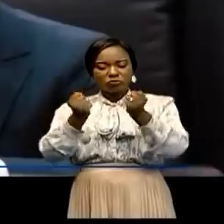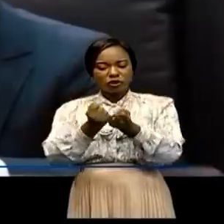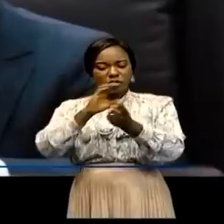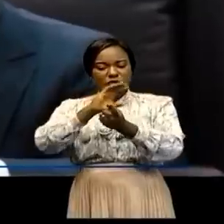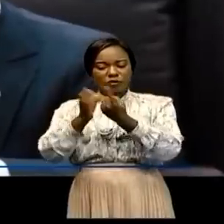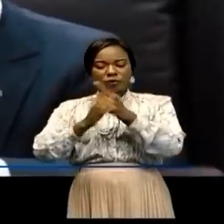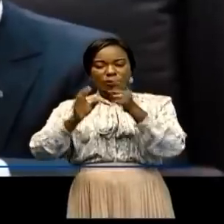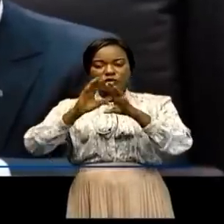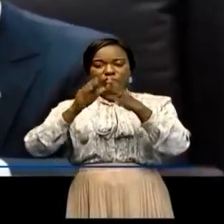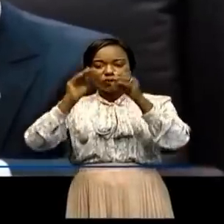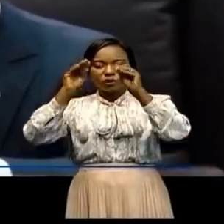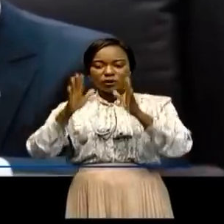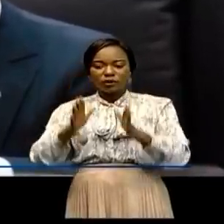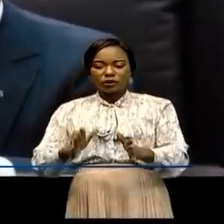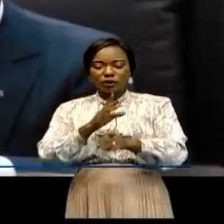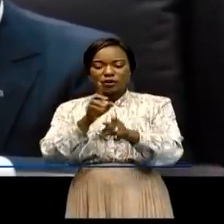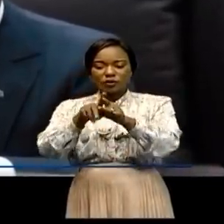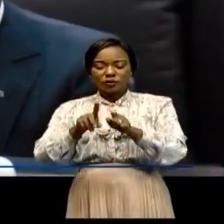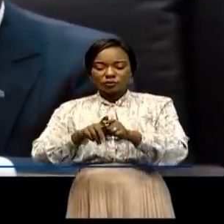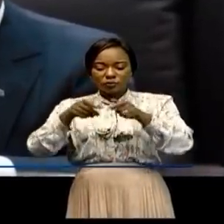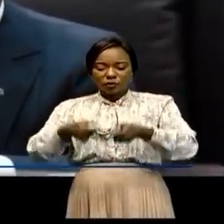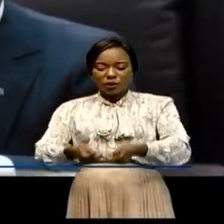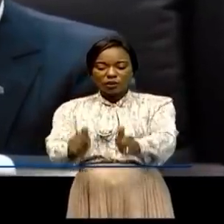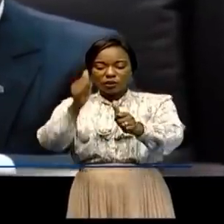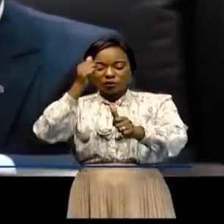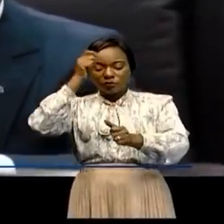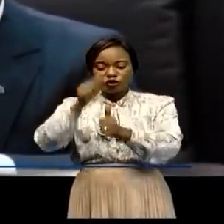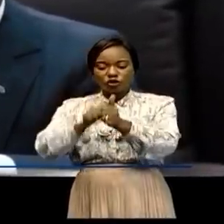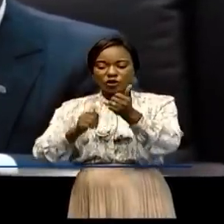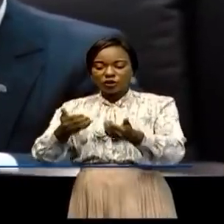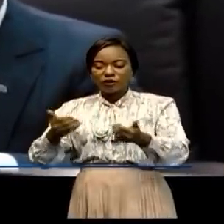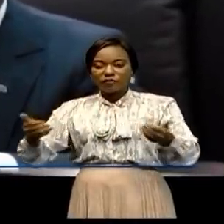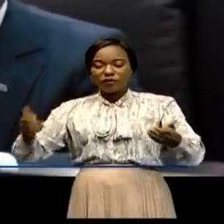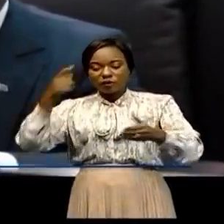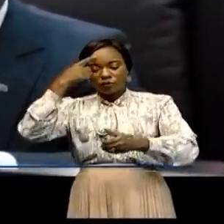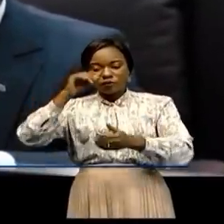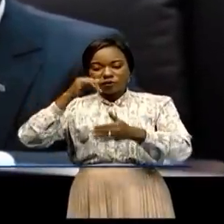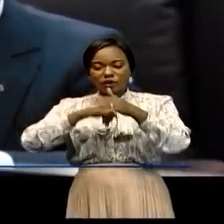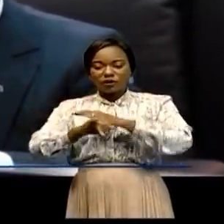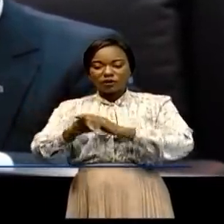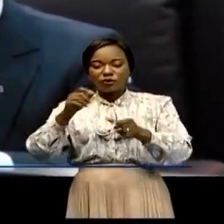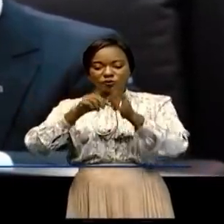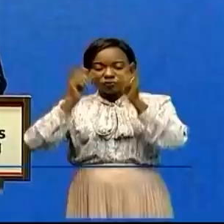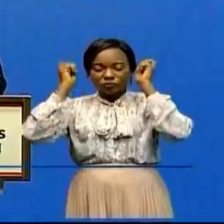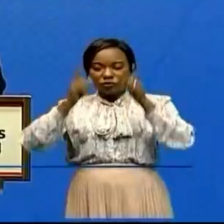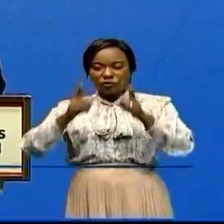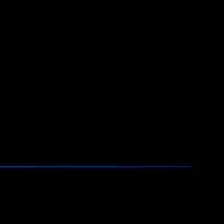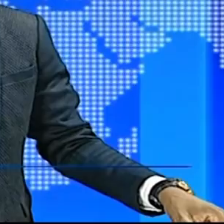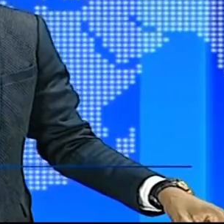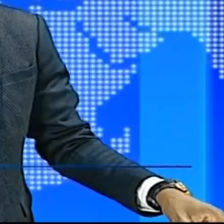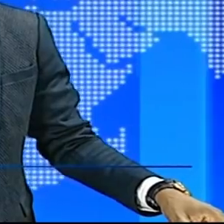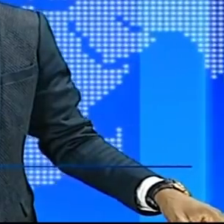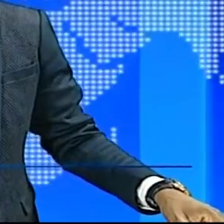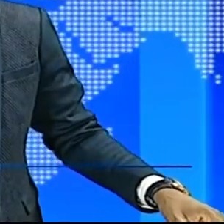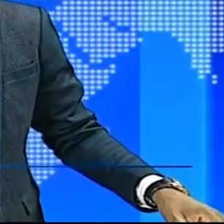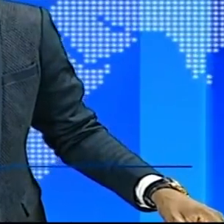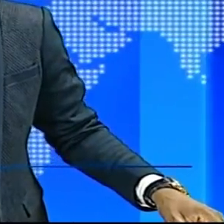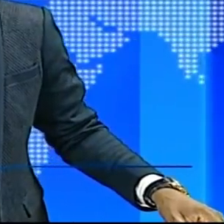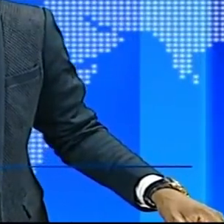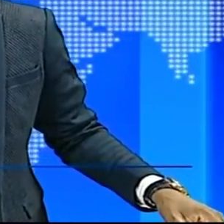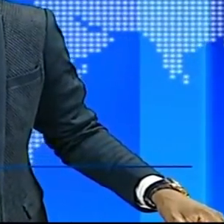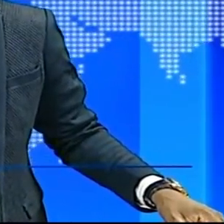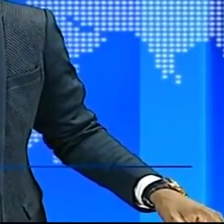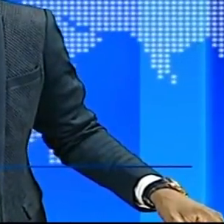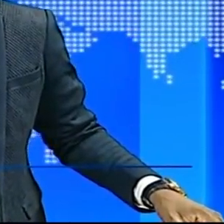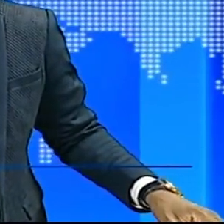des enseignants et garantir l'accès pour chaque enfant à une instruction de qualité. La